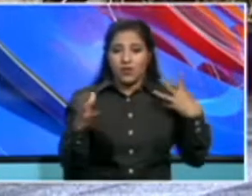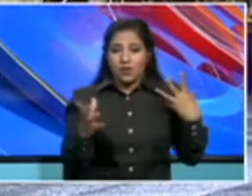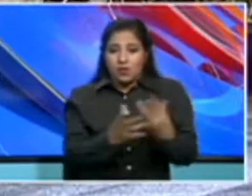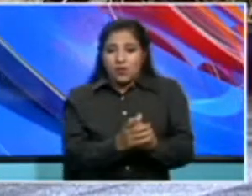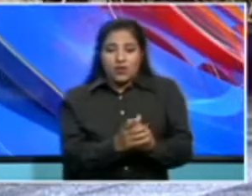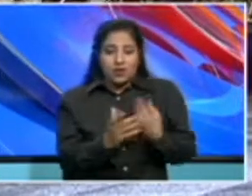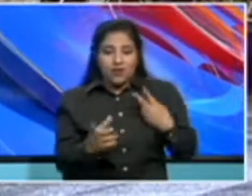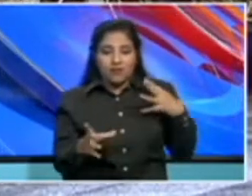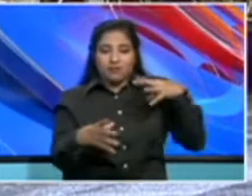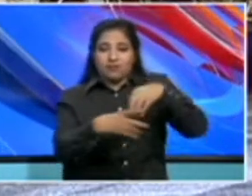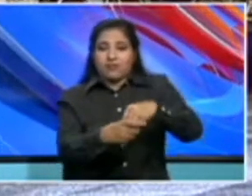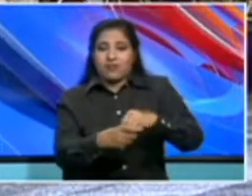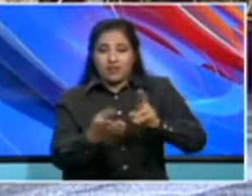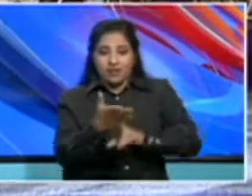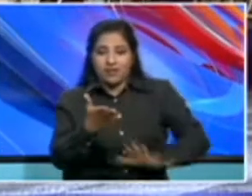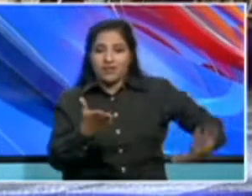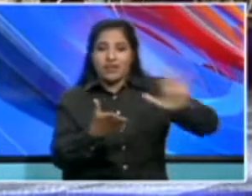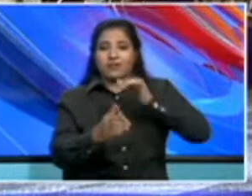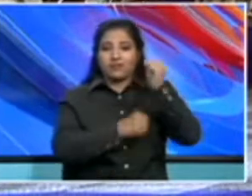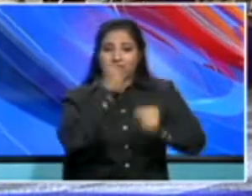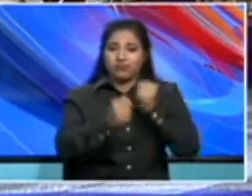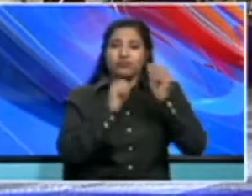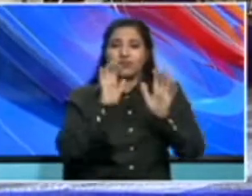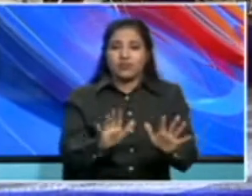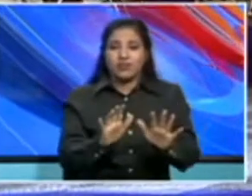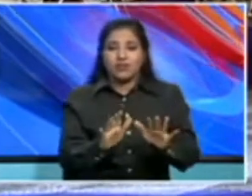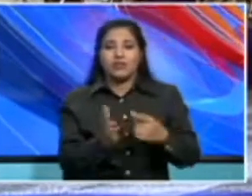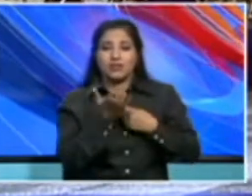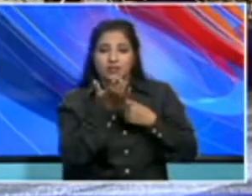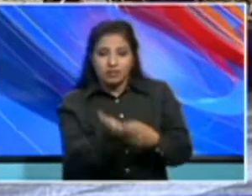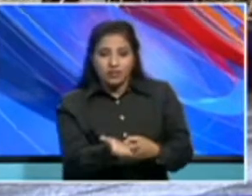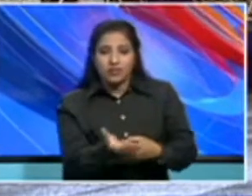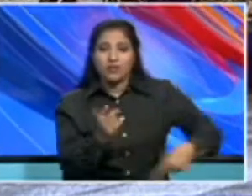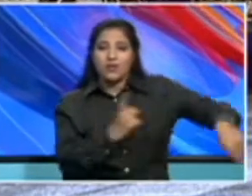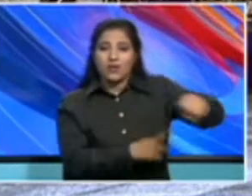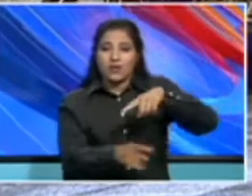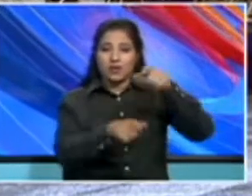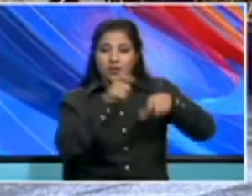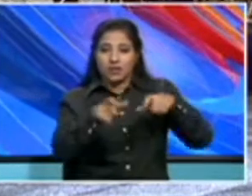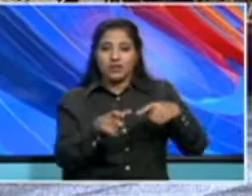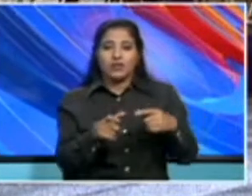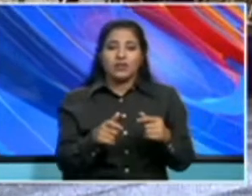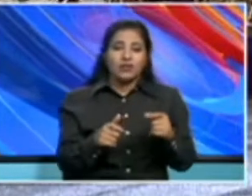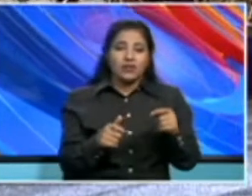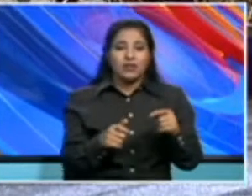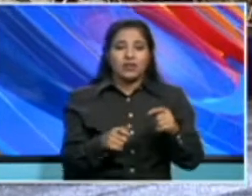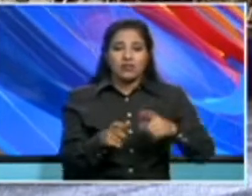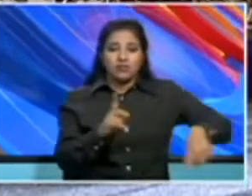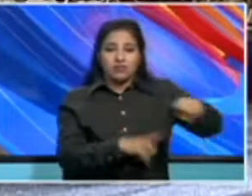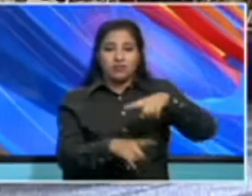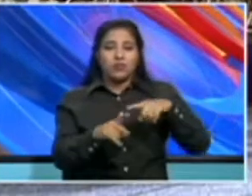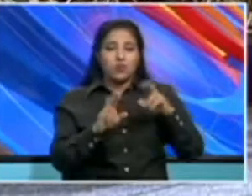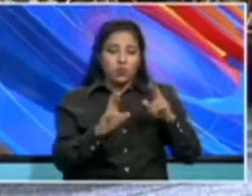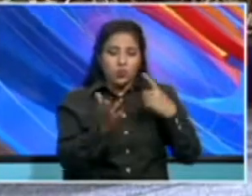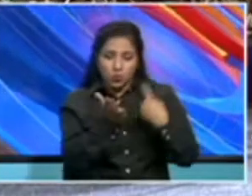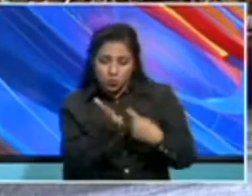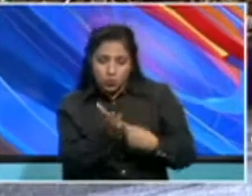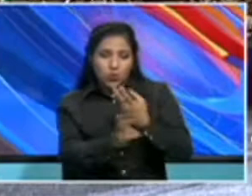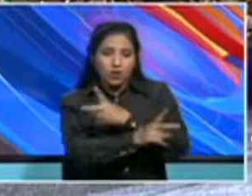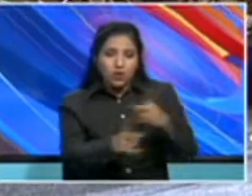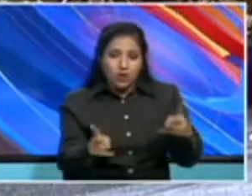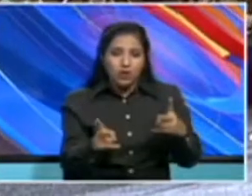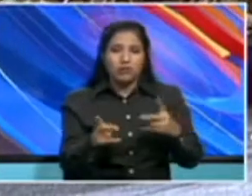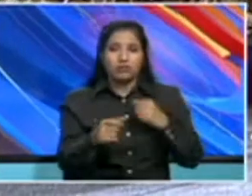take part in the National Games, respecting and abiding by the rules